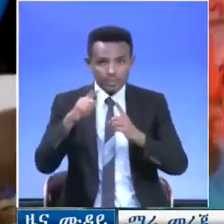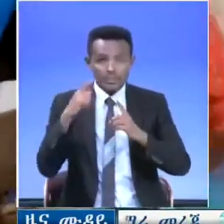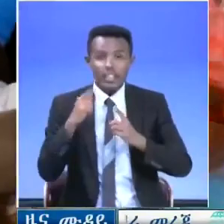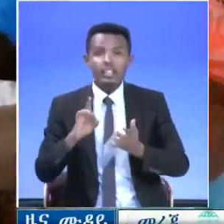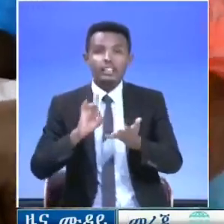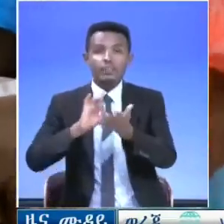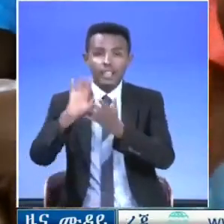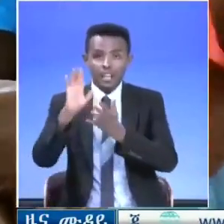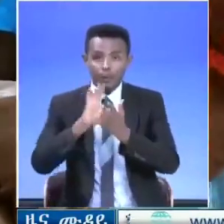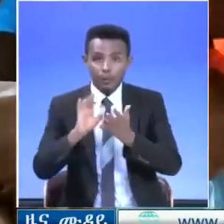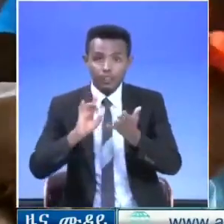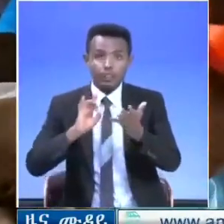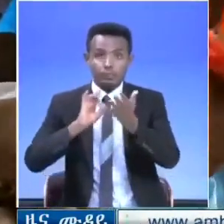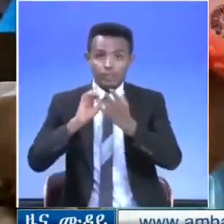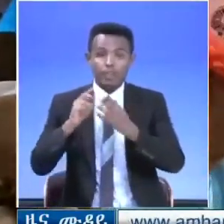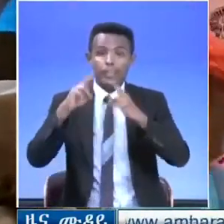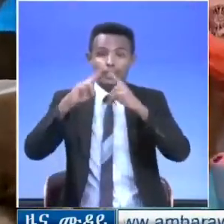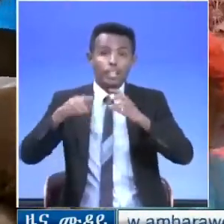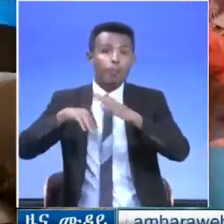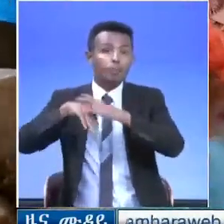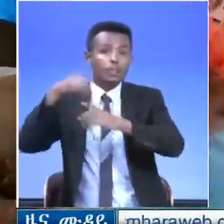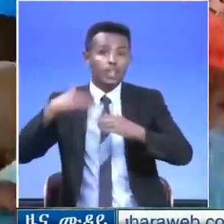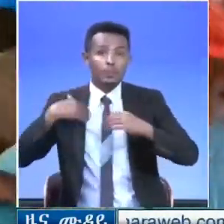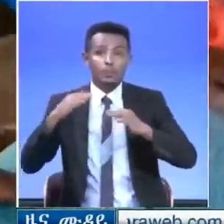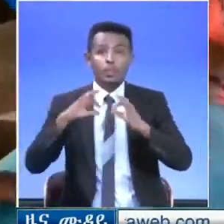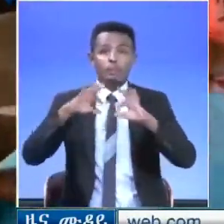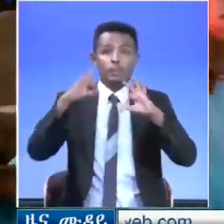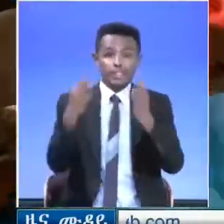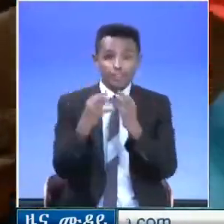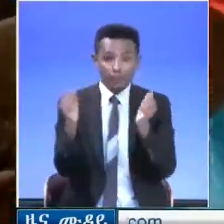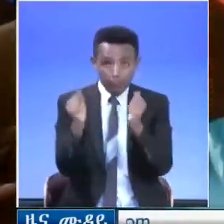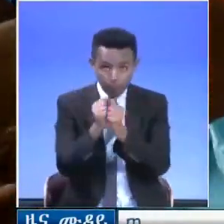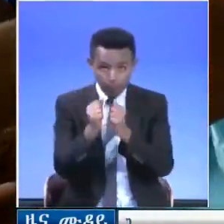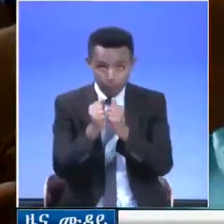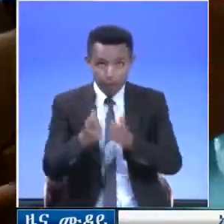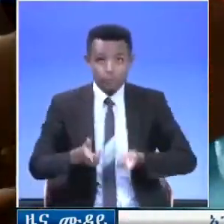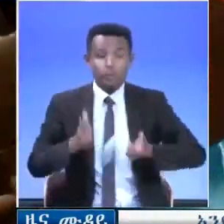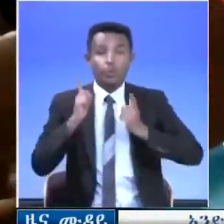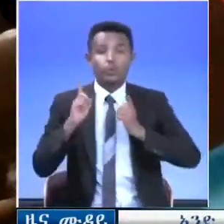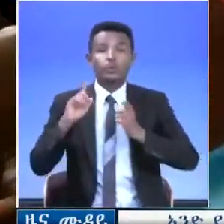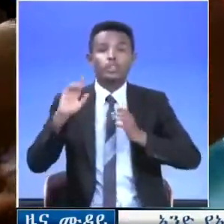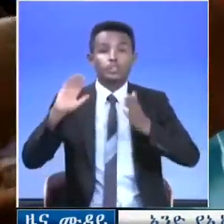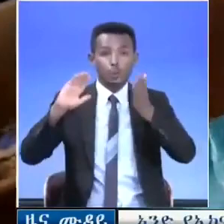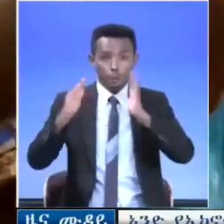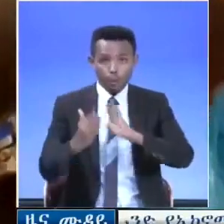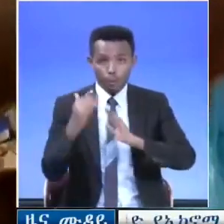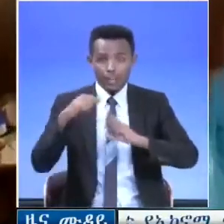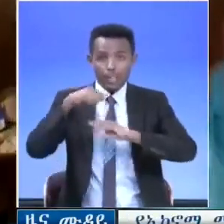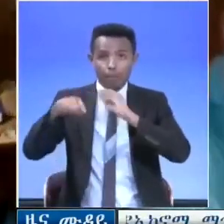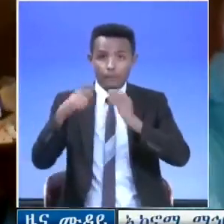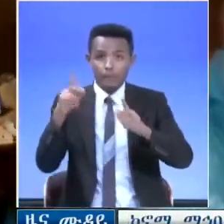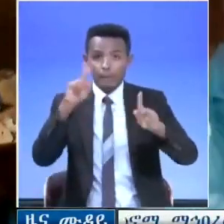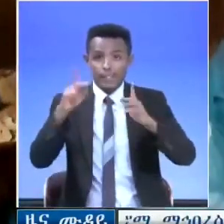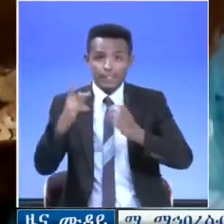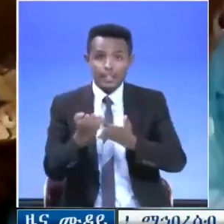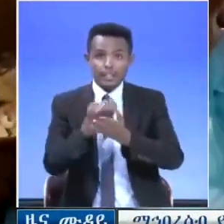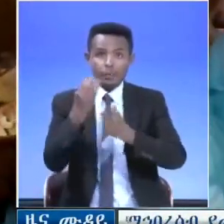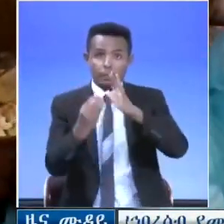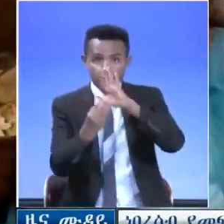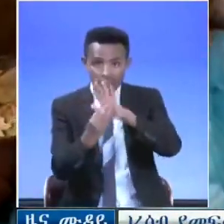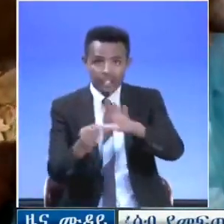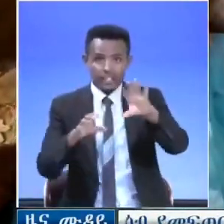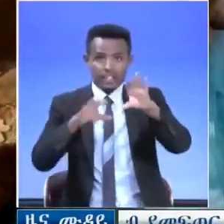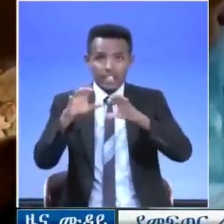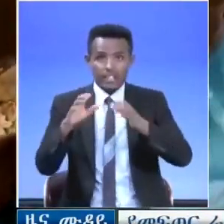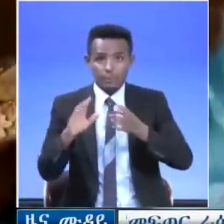ከመጠለያ ጣቢያዎች ያሉና ተበታት ነው በየዘመዶቻቸው ቤት ተጠግተው የሚኖሩ በመሆኑ በአካባቢው ማህበረሰብ ላይ ኢኮኖሚያዊ ጫና ያሳደረ እንደሆነ